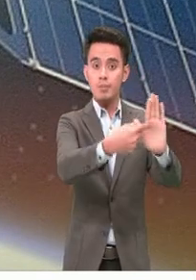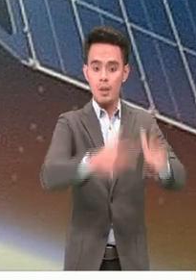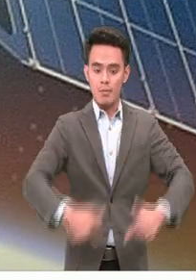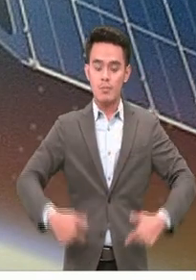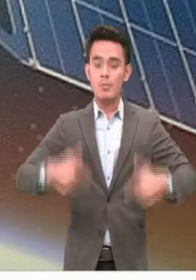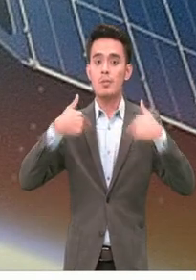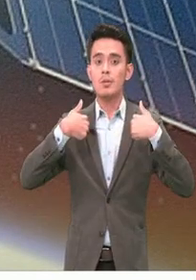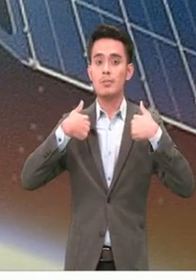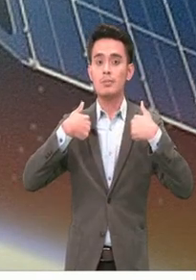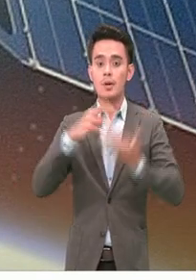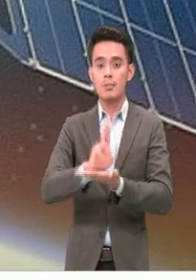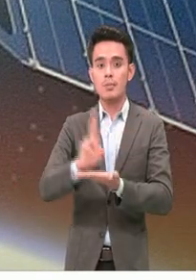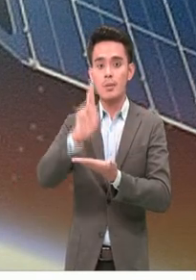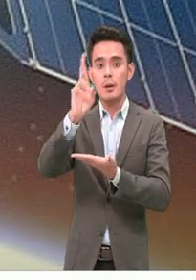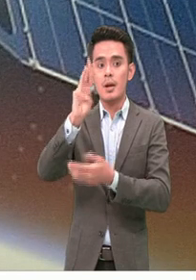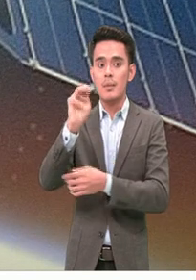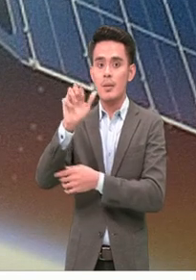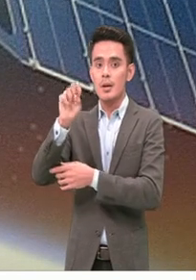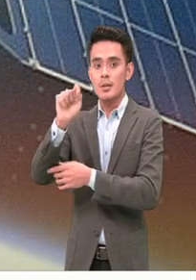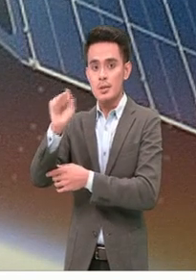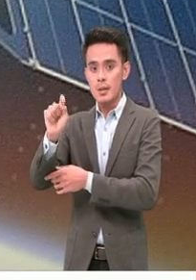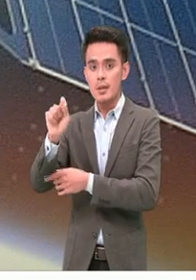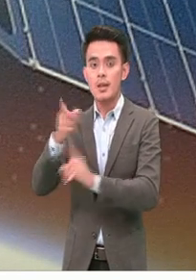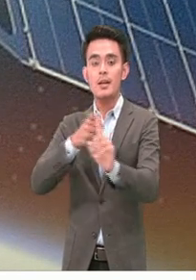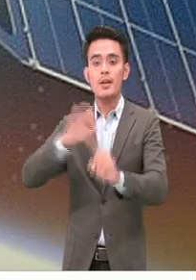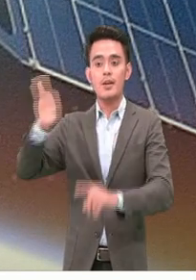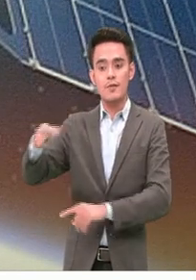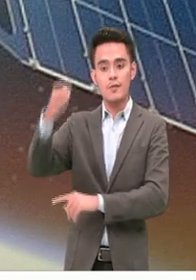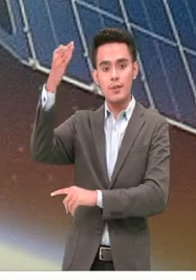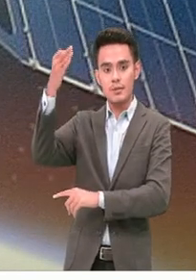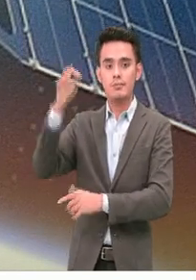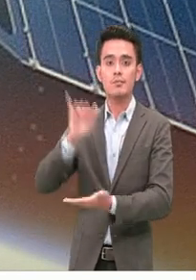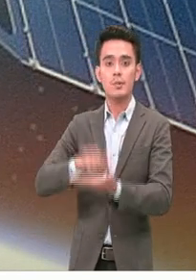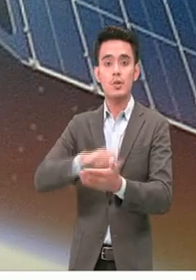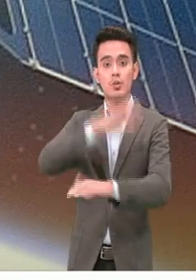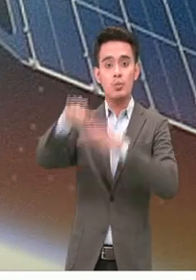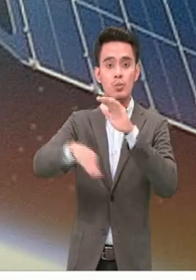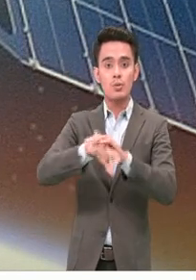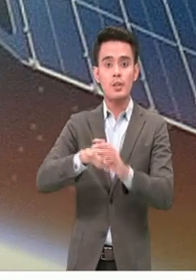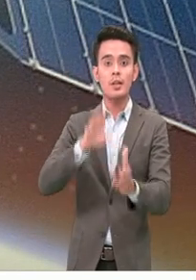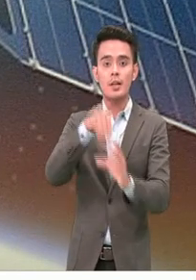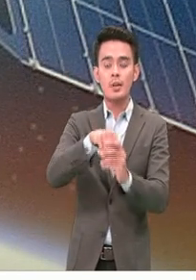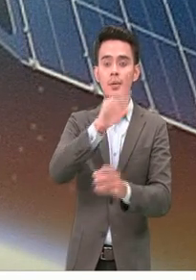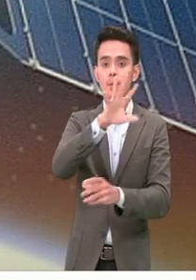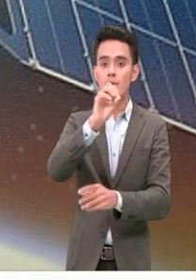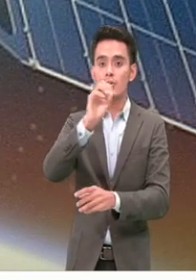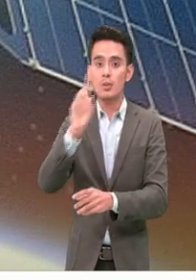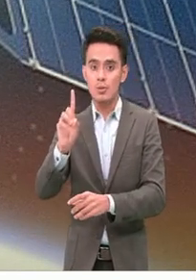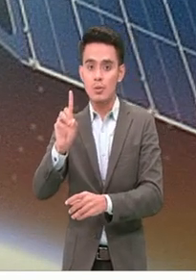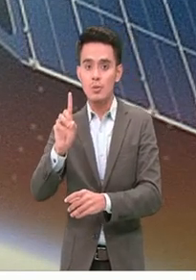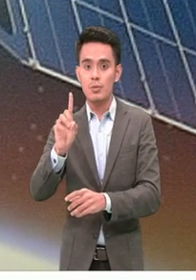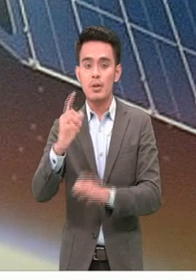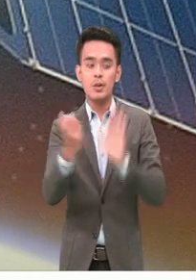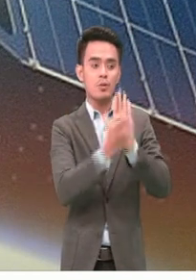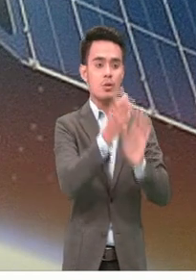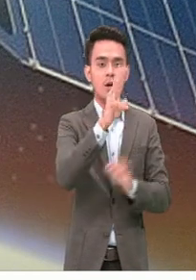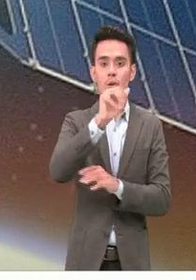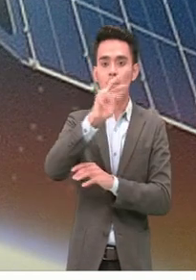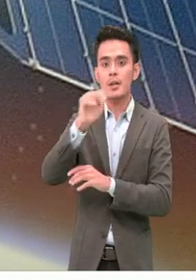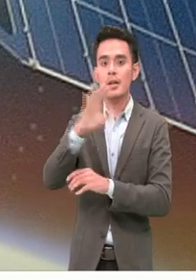langsung pelancaran satelit Measat-3D dari French Guiana. Semuanya di saluran 501 platform Digital AWANI